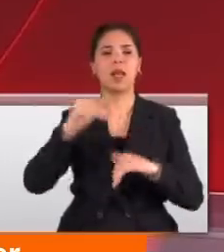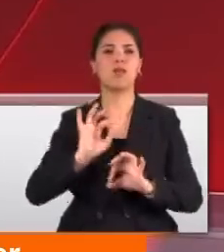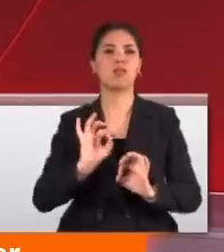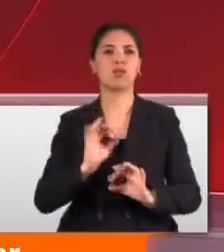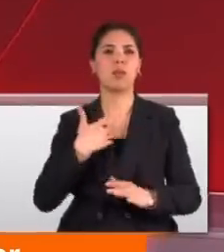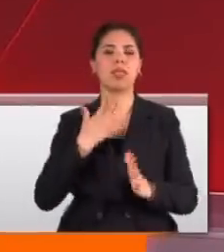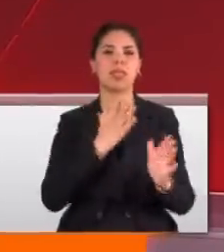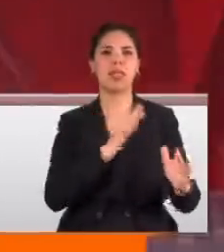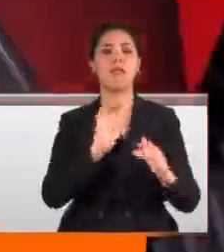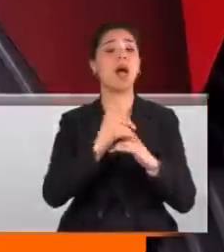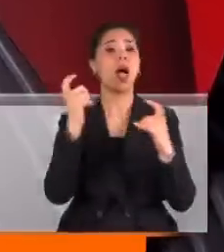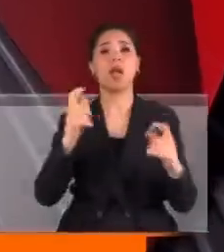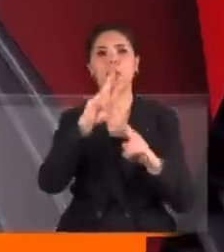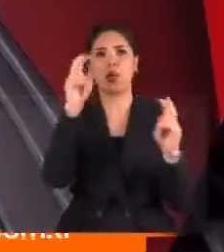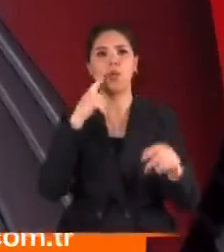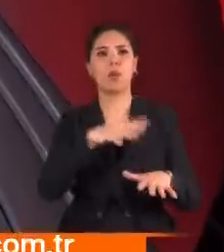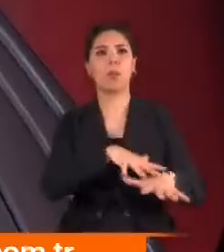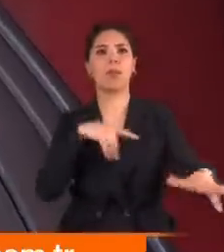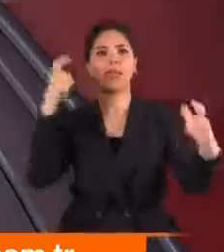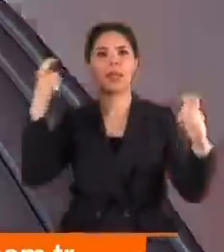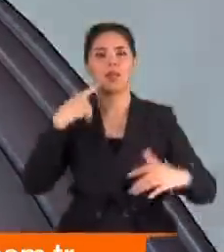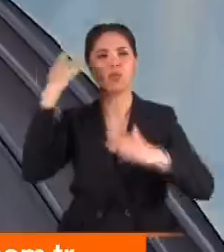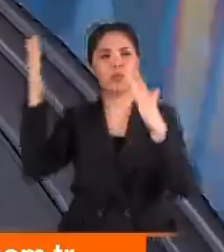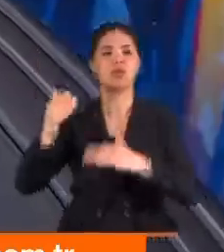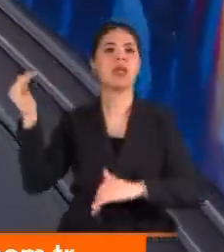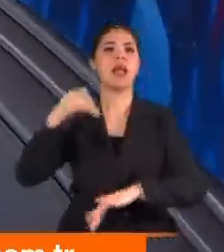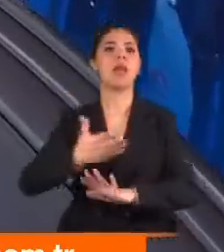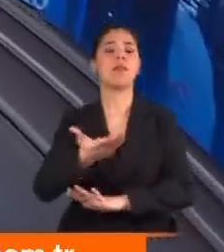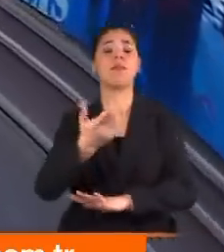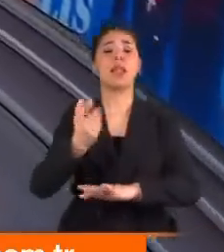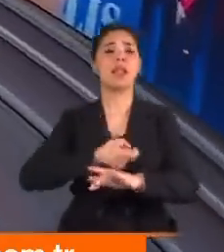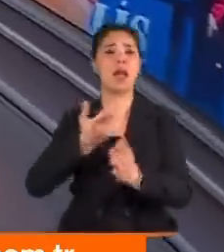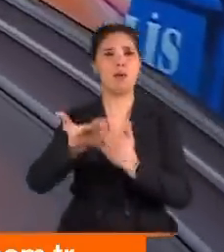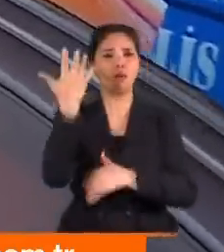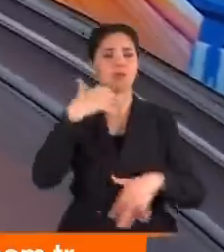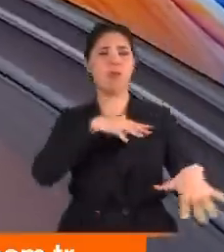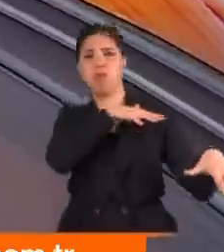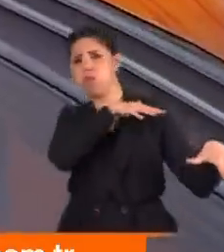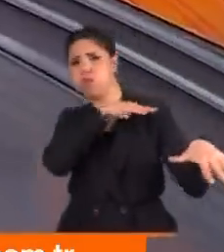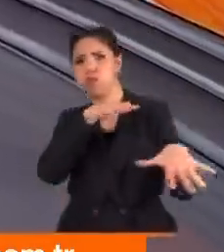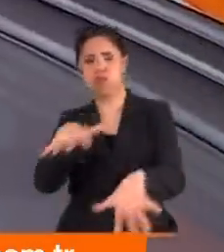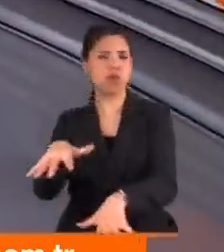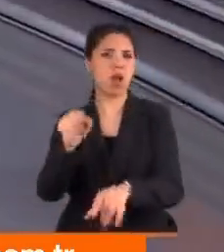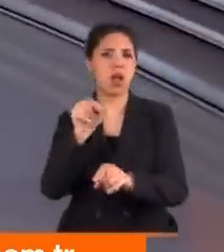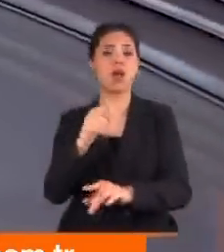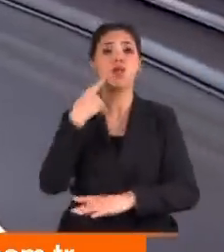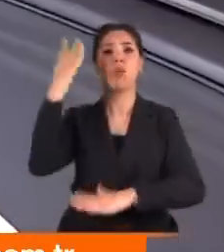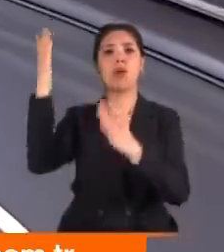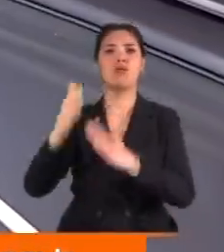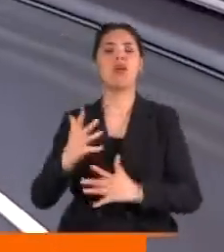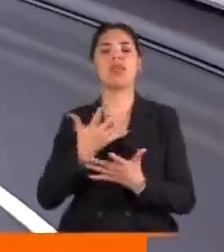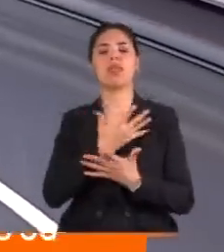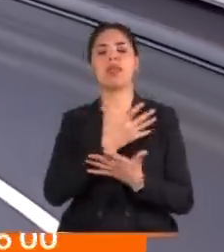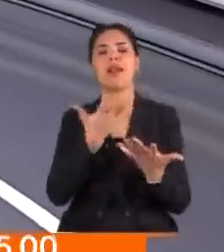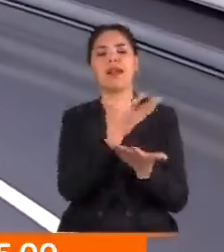Biz devam edelim yine Antalya'yla. Miting alanına Cumhurbaşkanı Erdoğan gelmeden saatler öncesinde akın etti mitinge gidenler. Cumhurbaşkanı'na